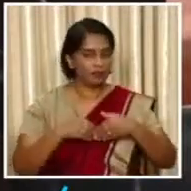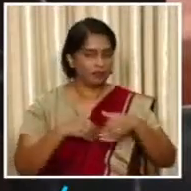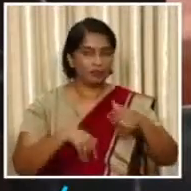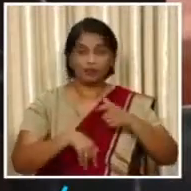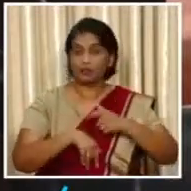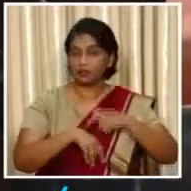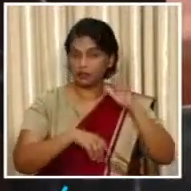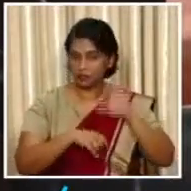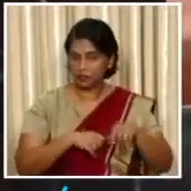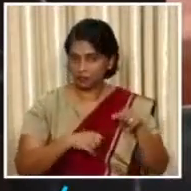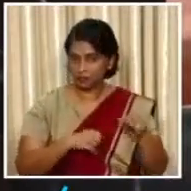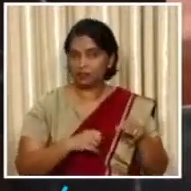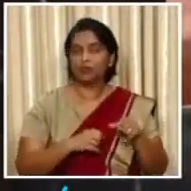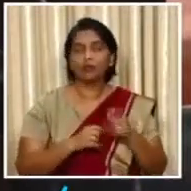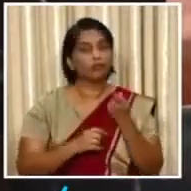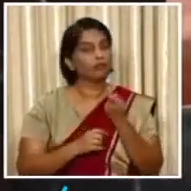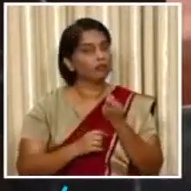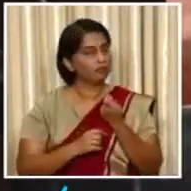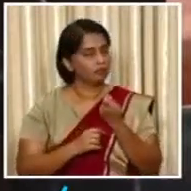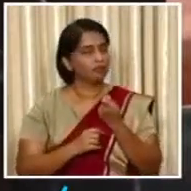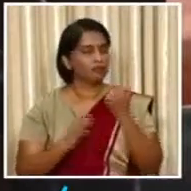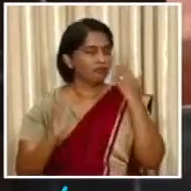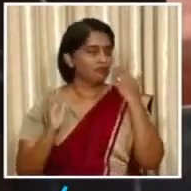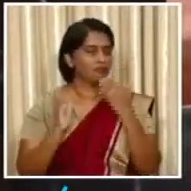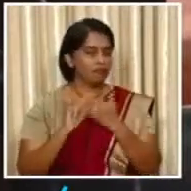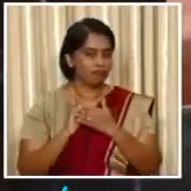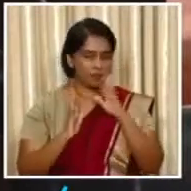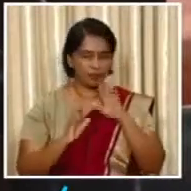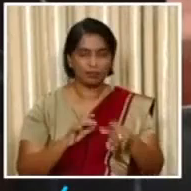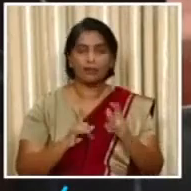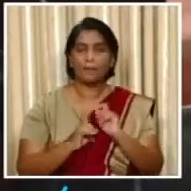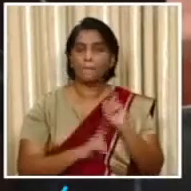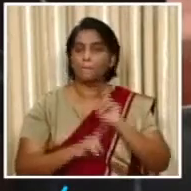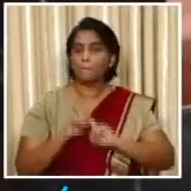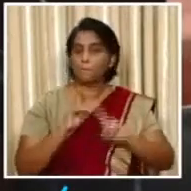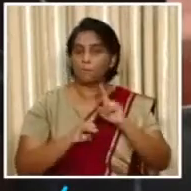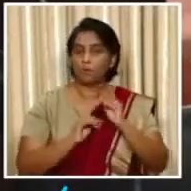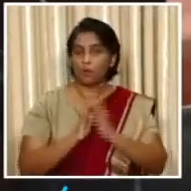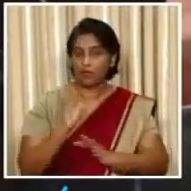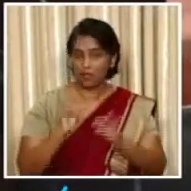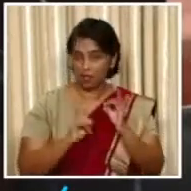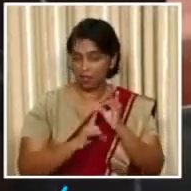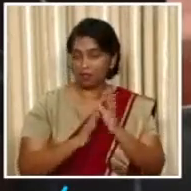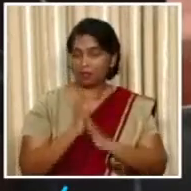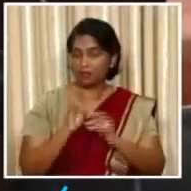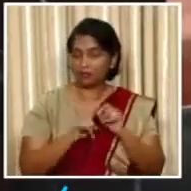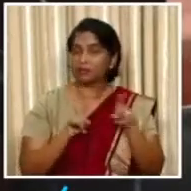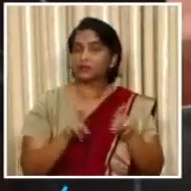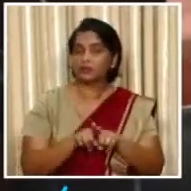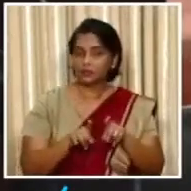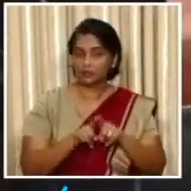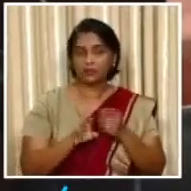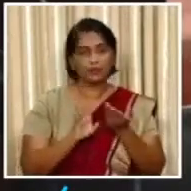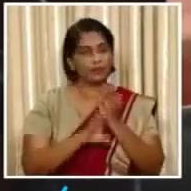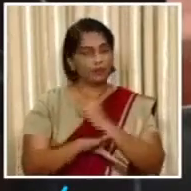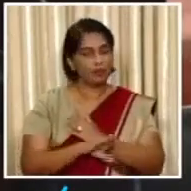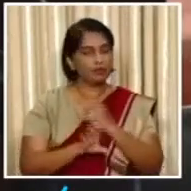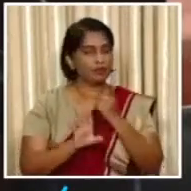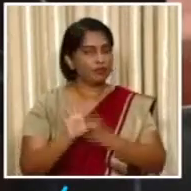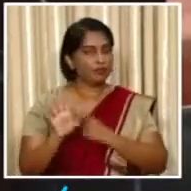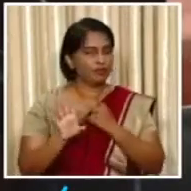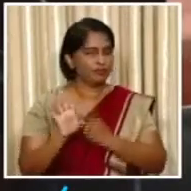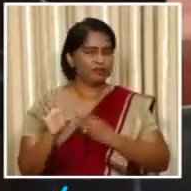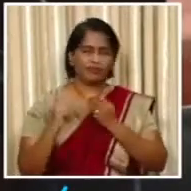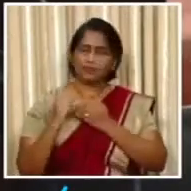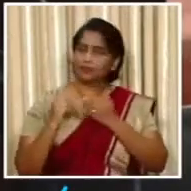பொருளாதார சூழ்நிலையில் பாராளுமன்ற உறுப்பினர்களுக்கு கடந்த 2 வருடங்களாக வரவு செலவு